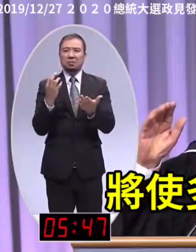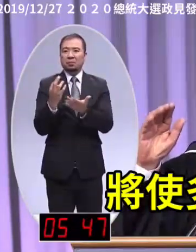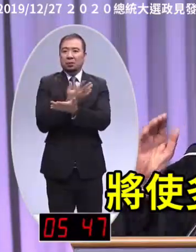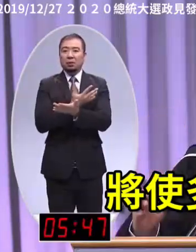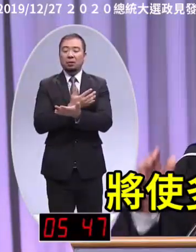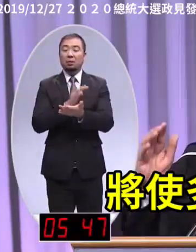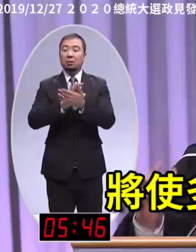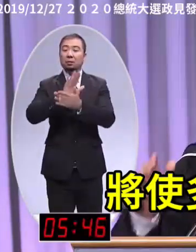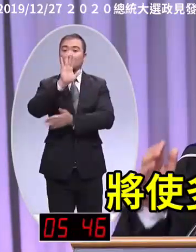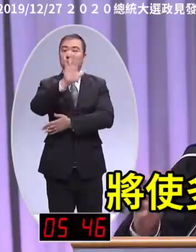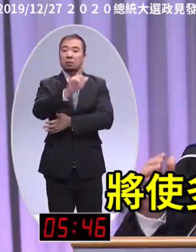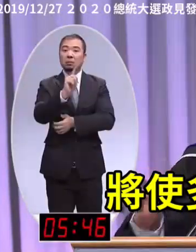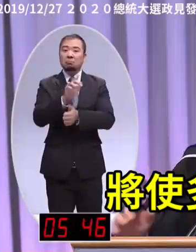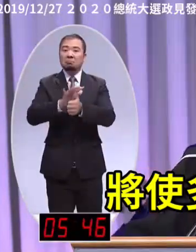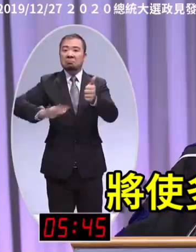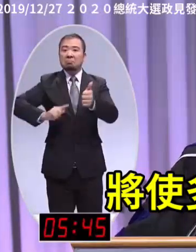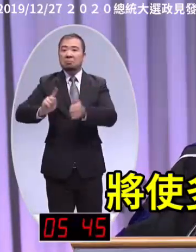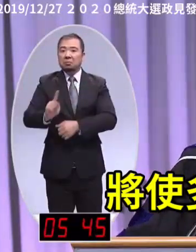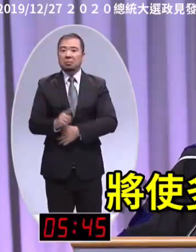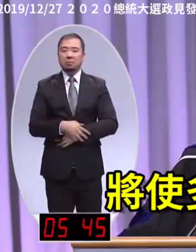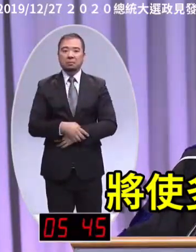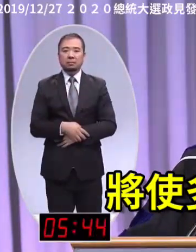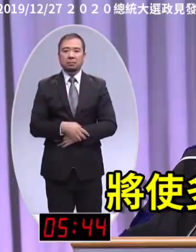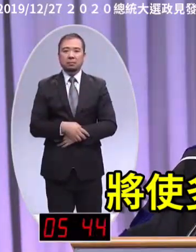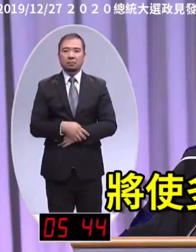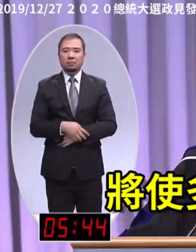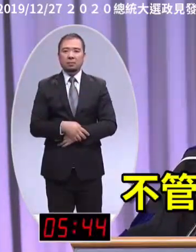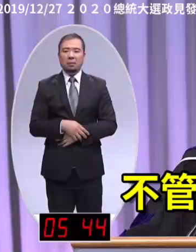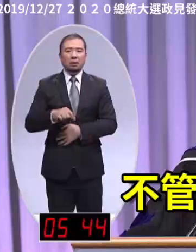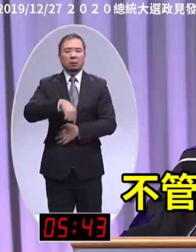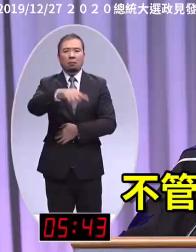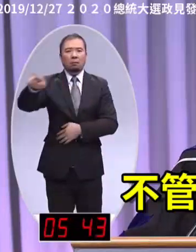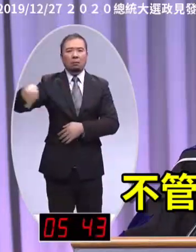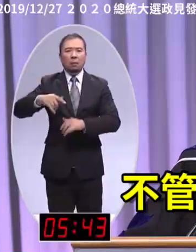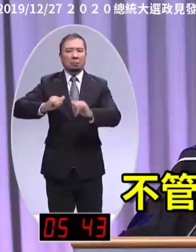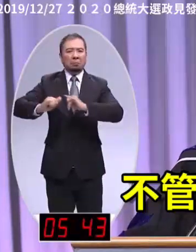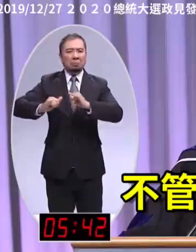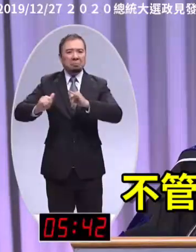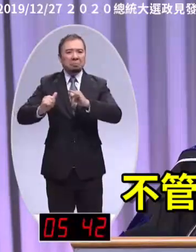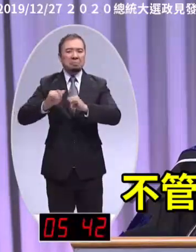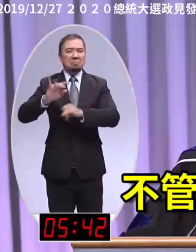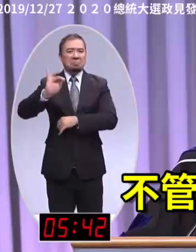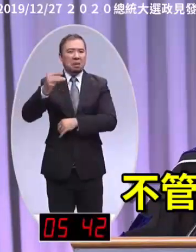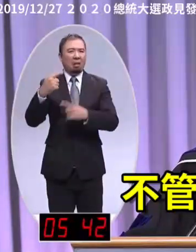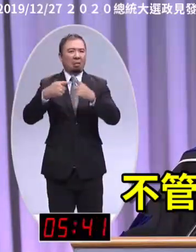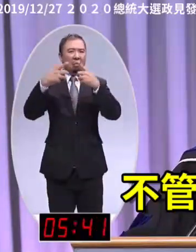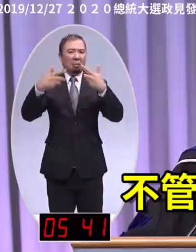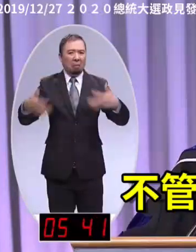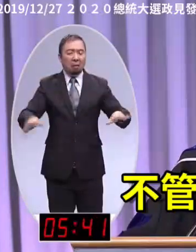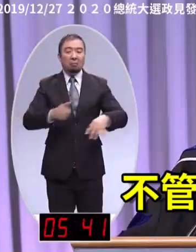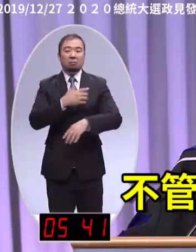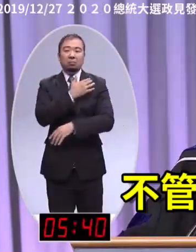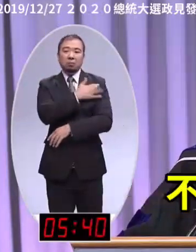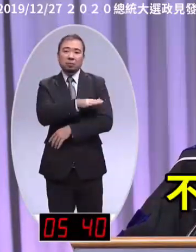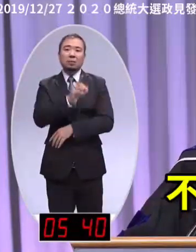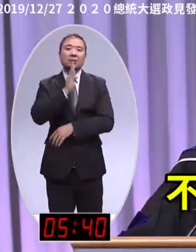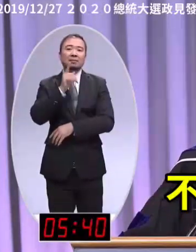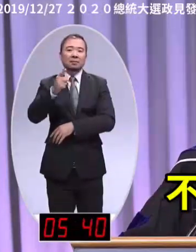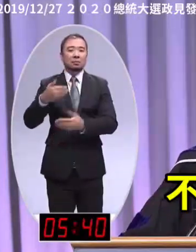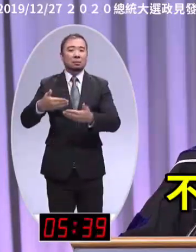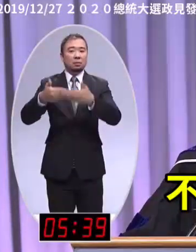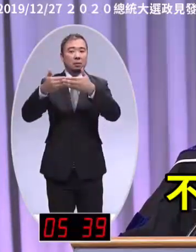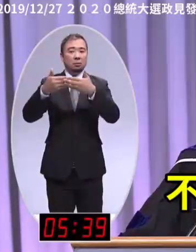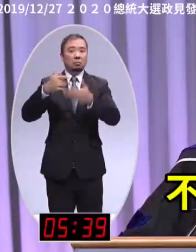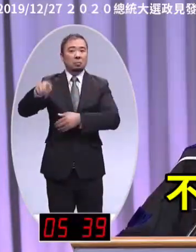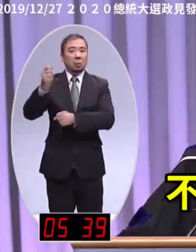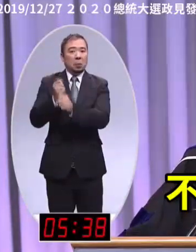使多少百万的我们的乡亲，不管是在大陆上面经商的，不管